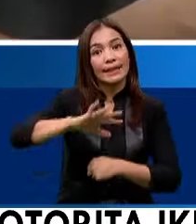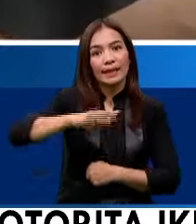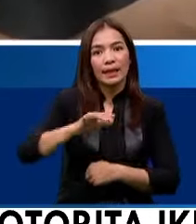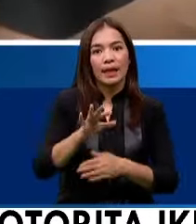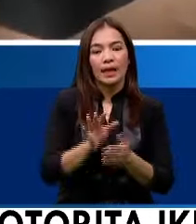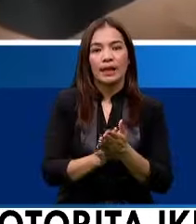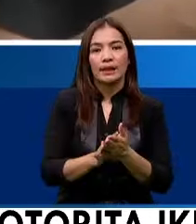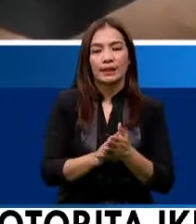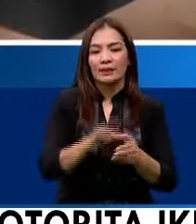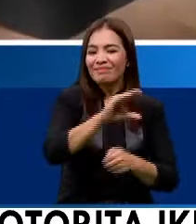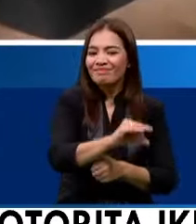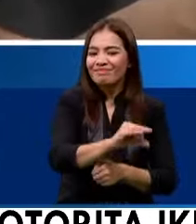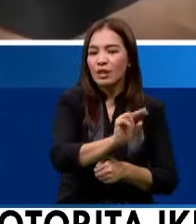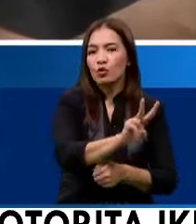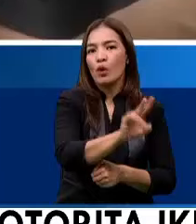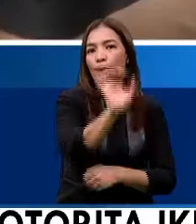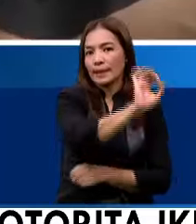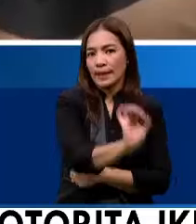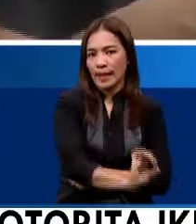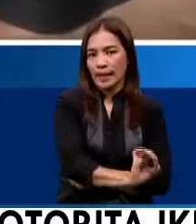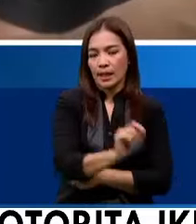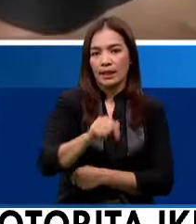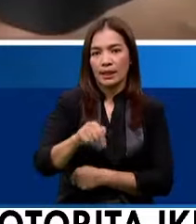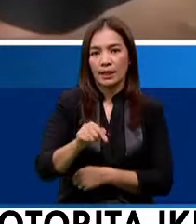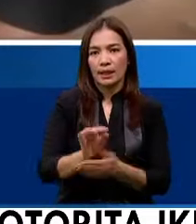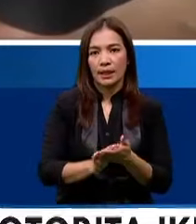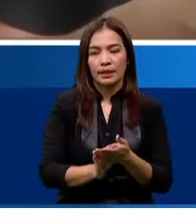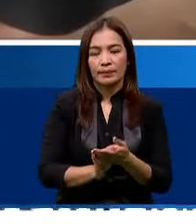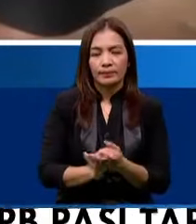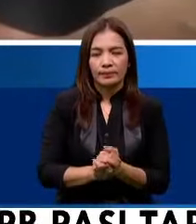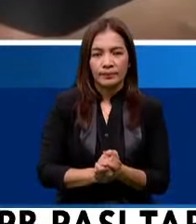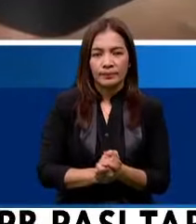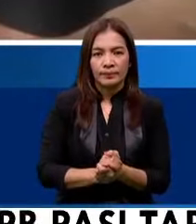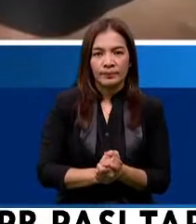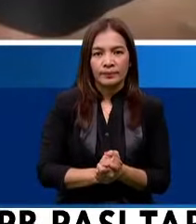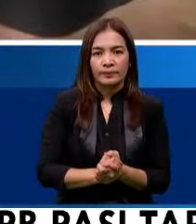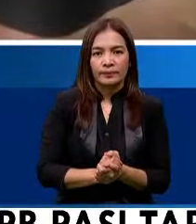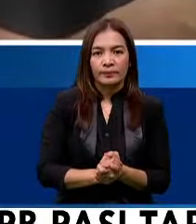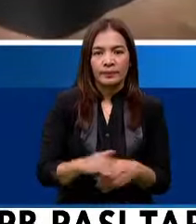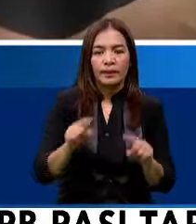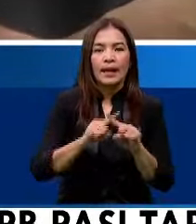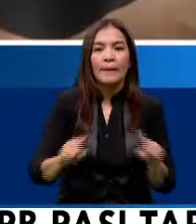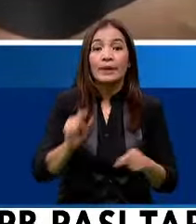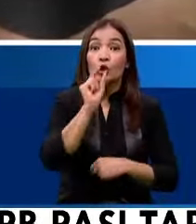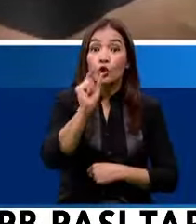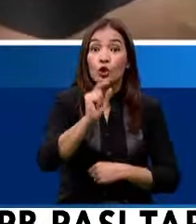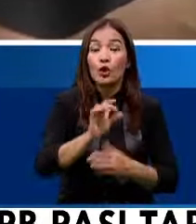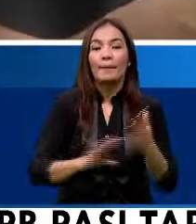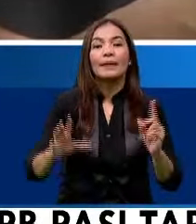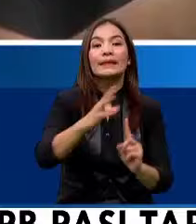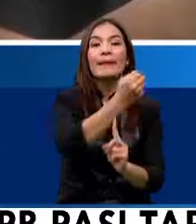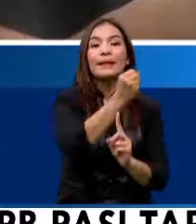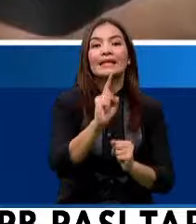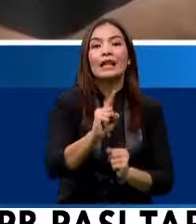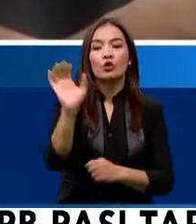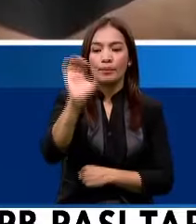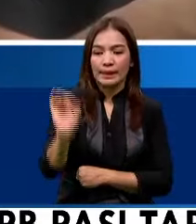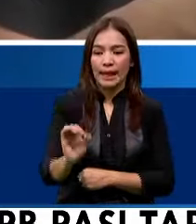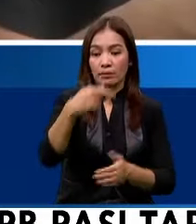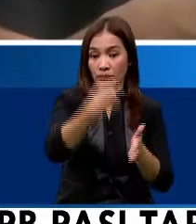2% gitu Yang mana Ini se secara anggaran nah eh tetapi untuk mencapai sat pers tax ratio